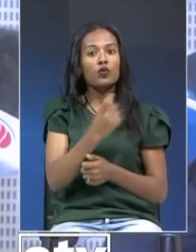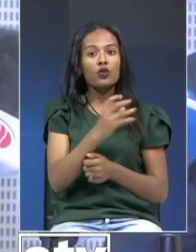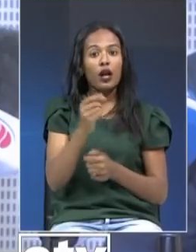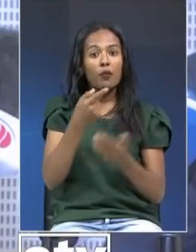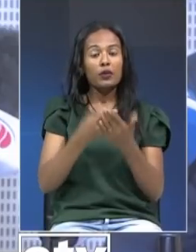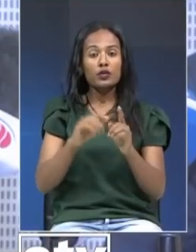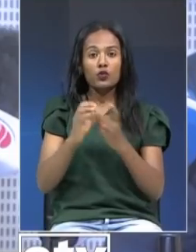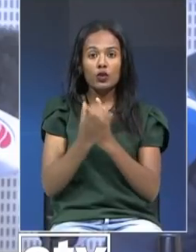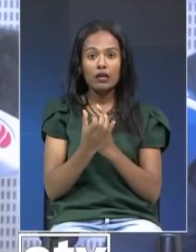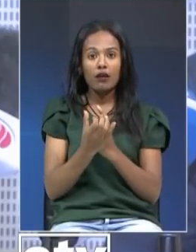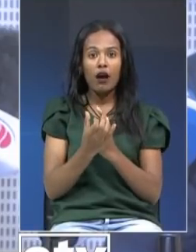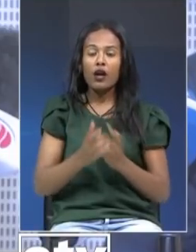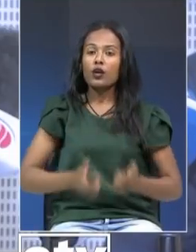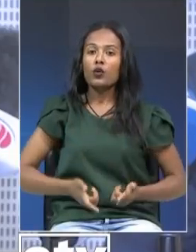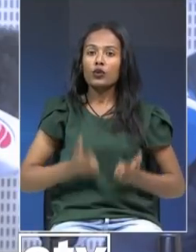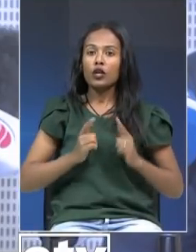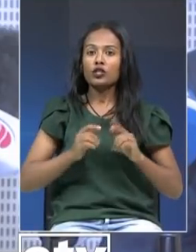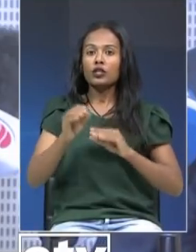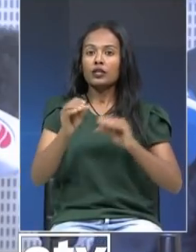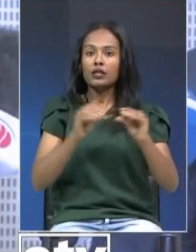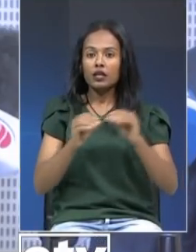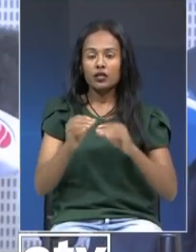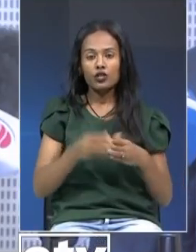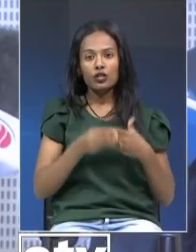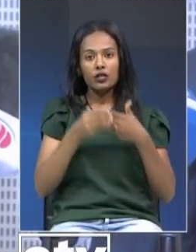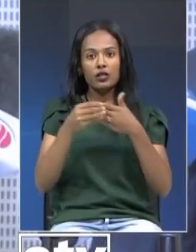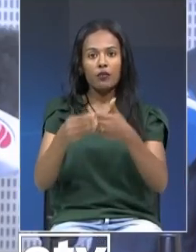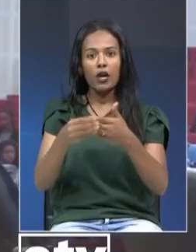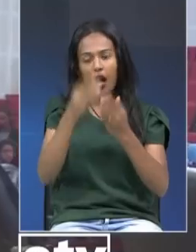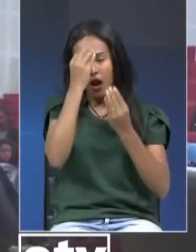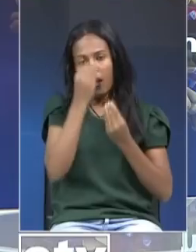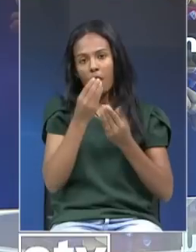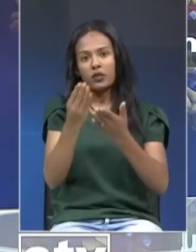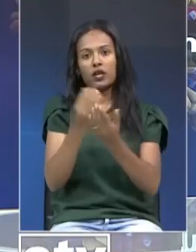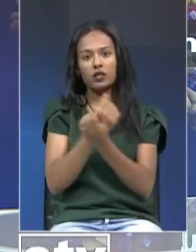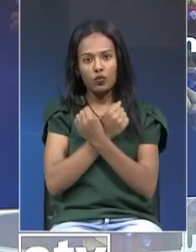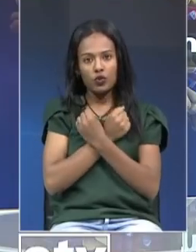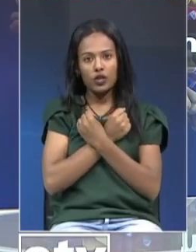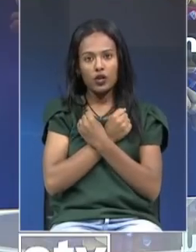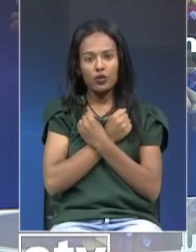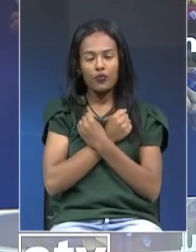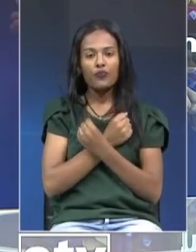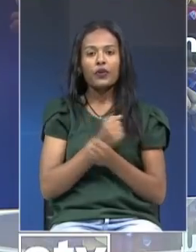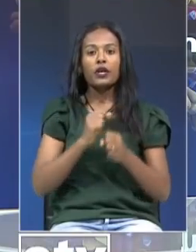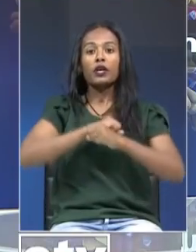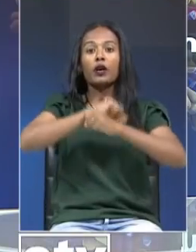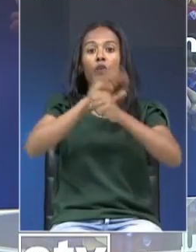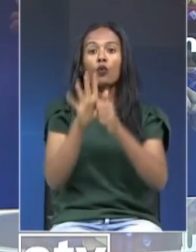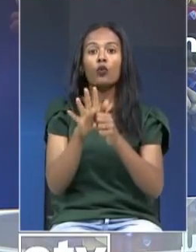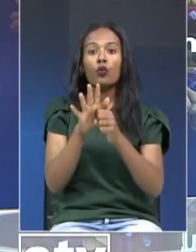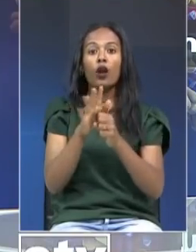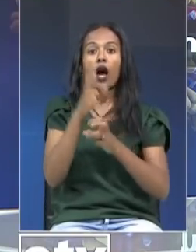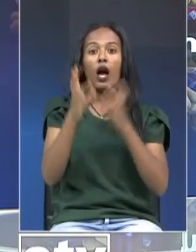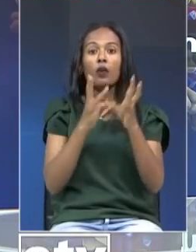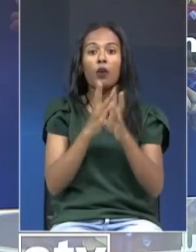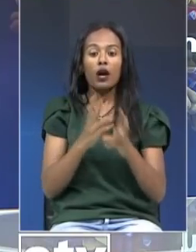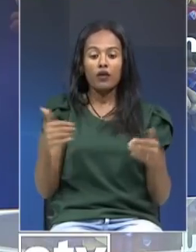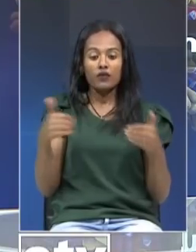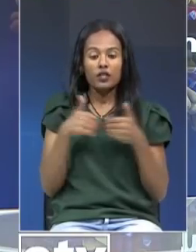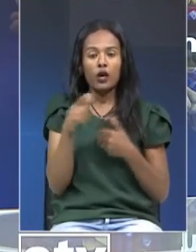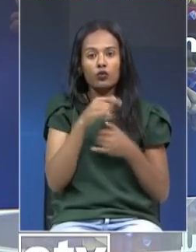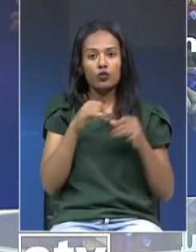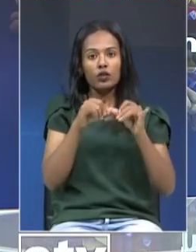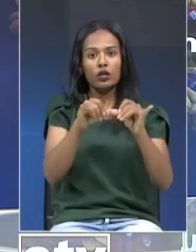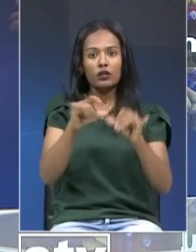አግባብ ህይወታችንን እንቅስቃሴያችንን እንድንመራ ለማሳሰብ ወዳለው። የኮሮና ቫይረስ ዓለም አቀፍ ስጋት ሆኖ